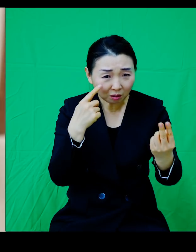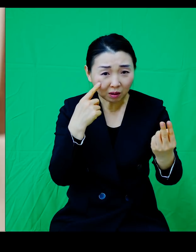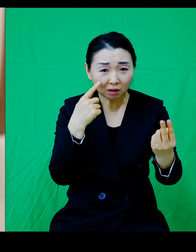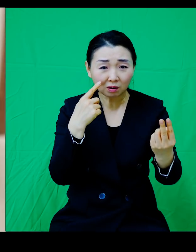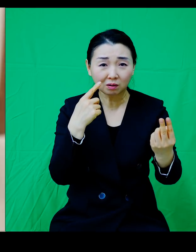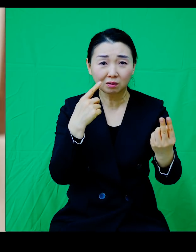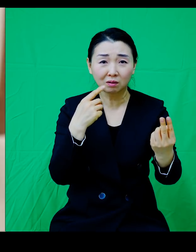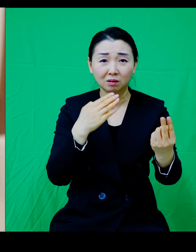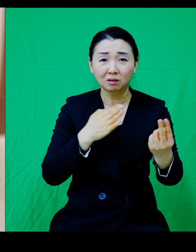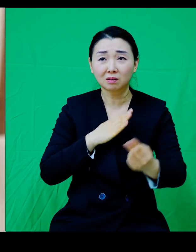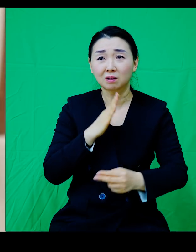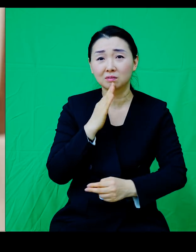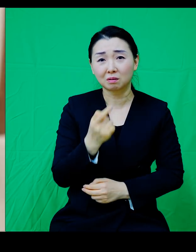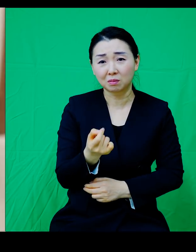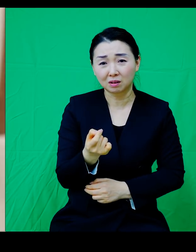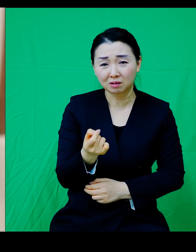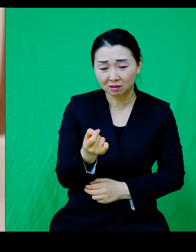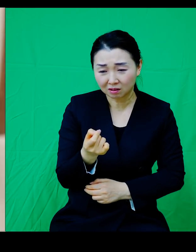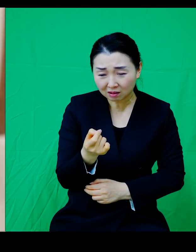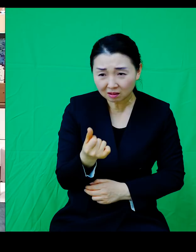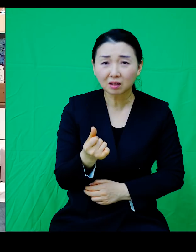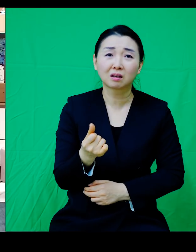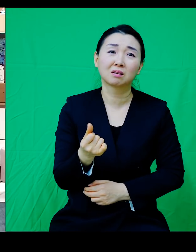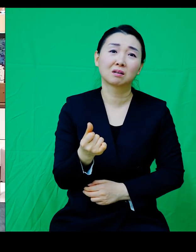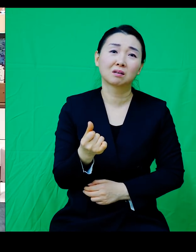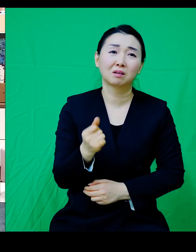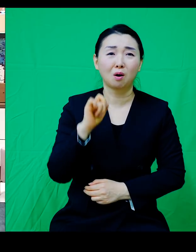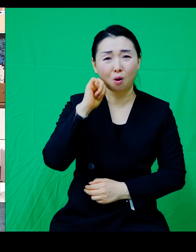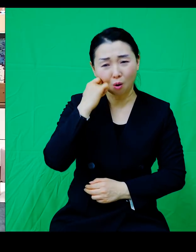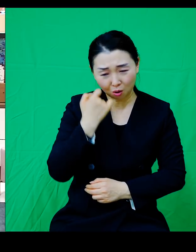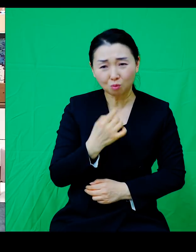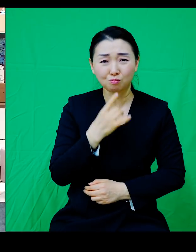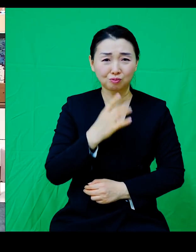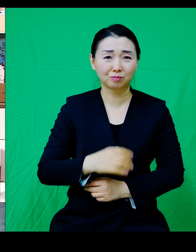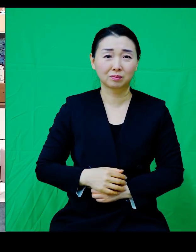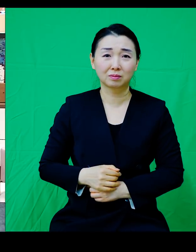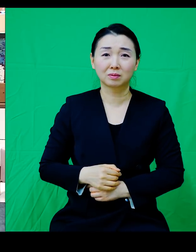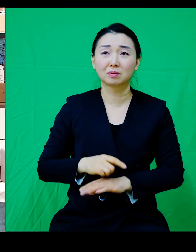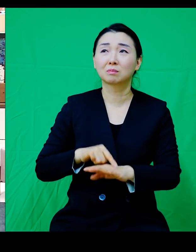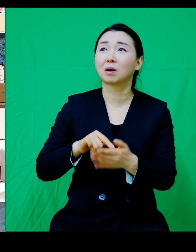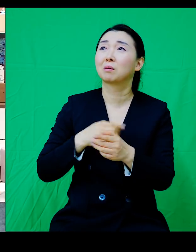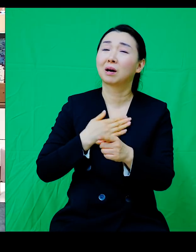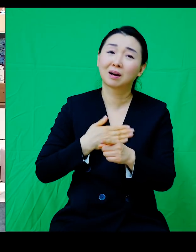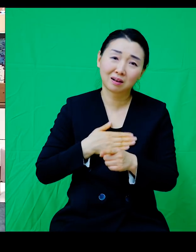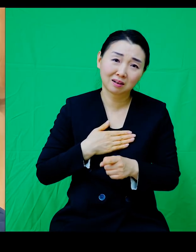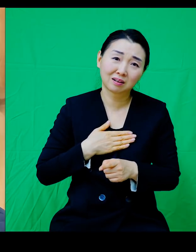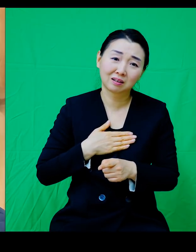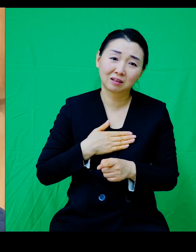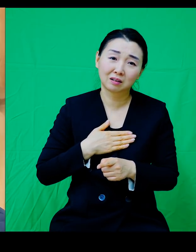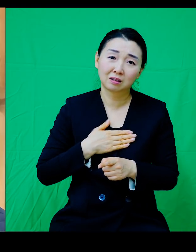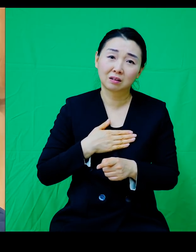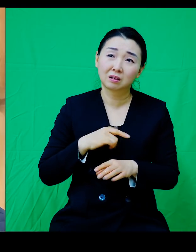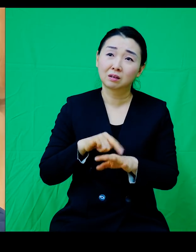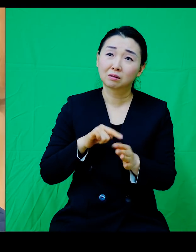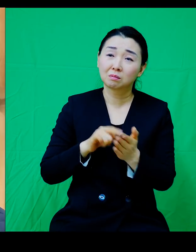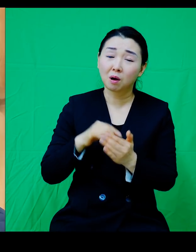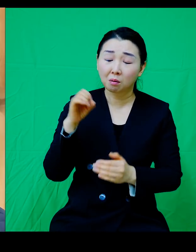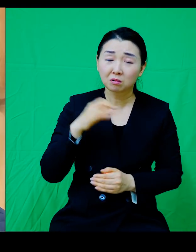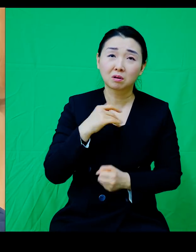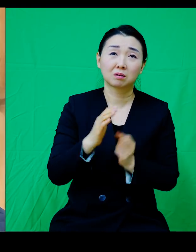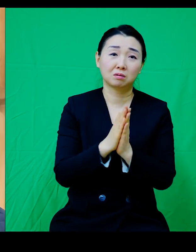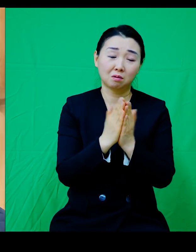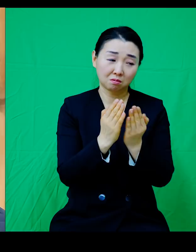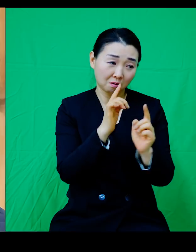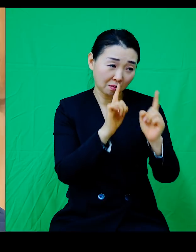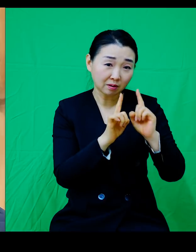그거에 비하면 정말 저는 너무 작은 어려움이었던 거예요. 그래서 그 마음이 느껴지니까 그 마음을 그때까지만 해도